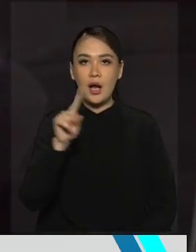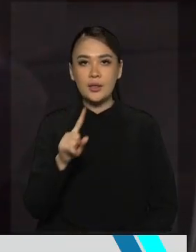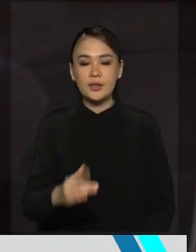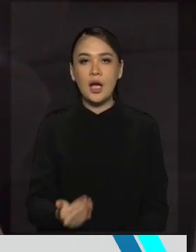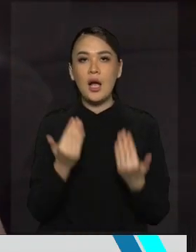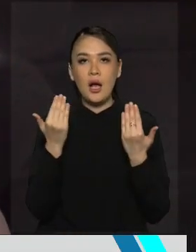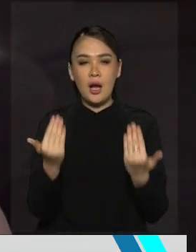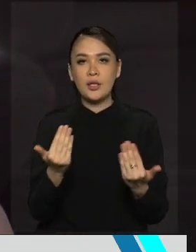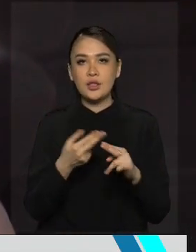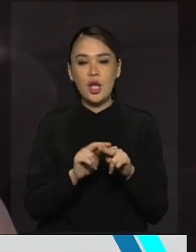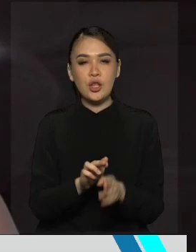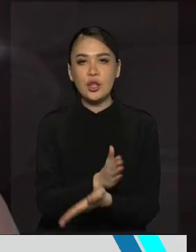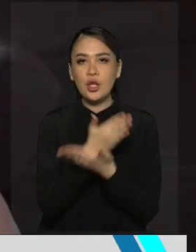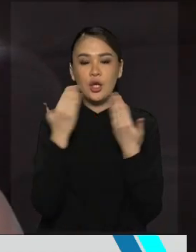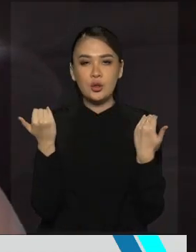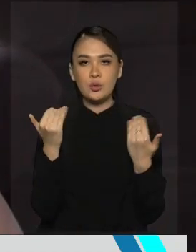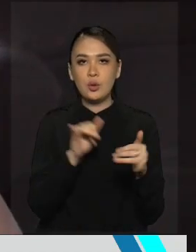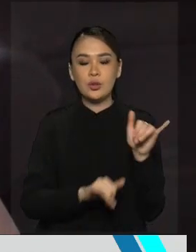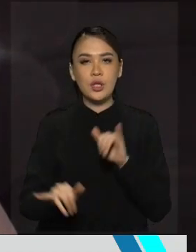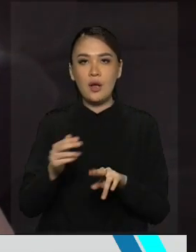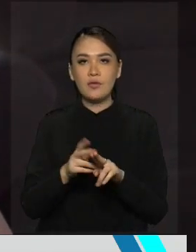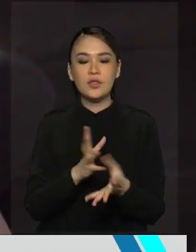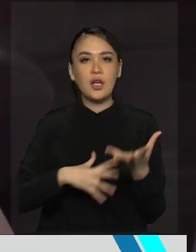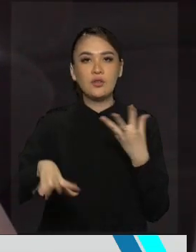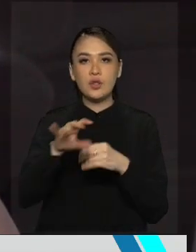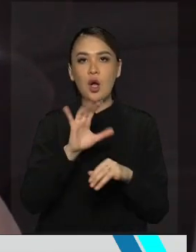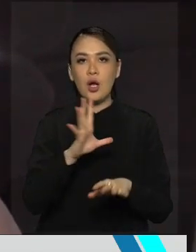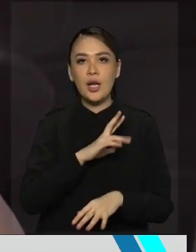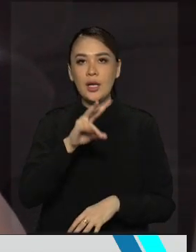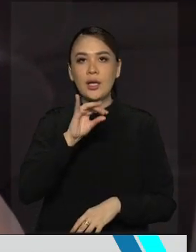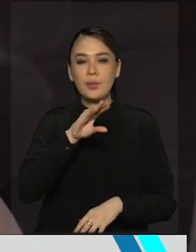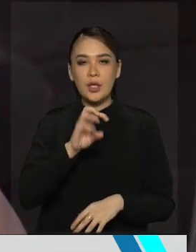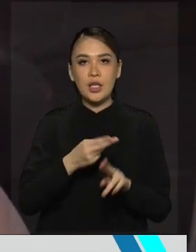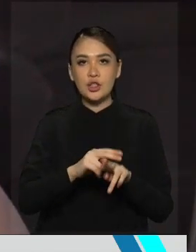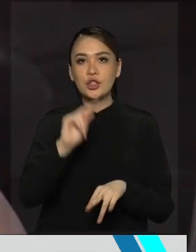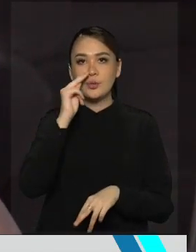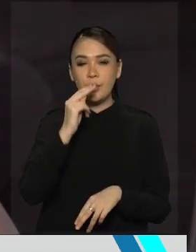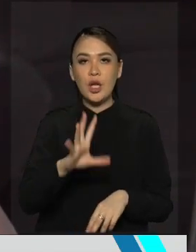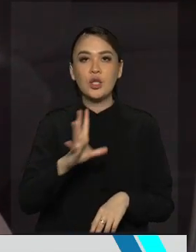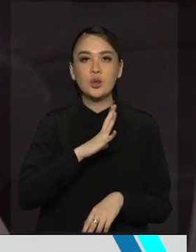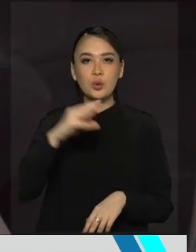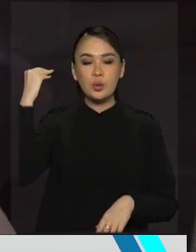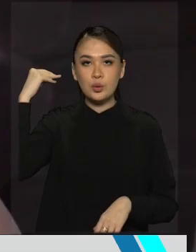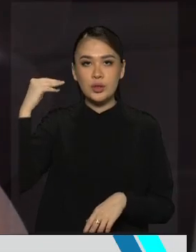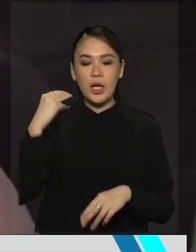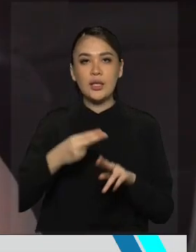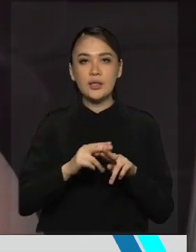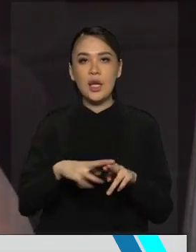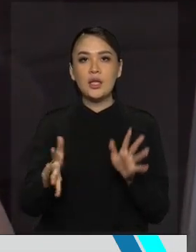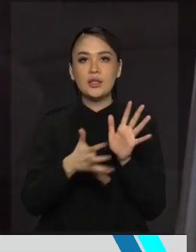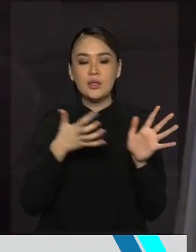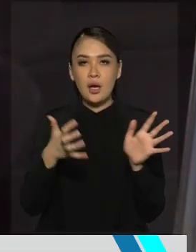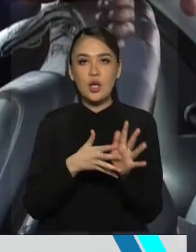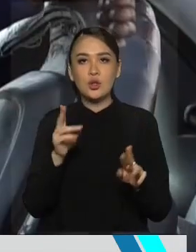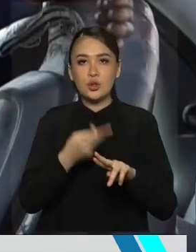В данный момент газа нигде нет. Везде установлен лимит. В Шымкенте и Туркестане дефицит топлива. Что это